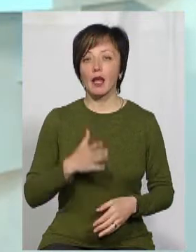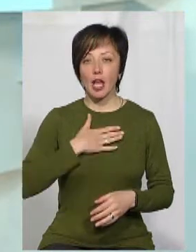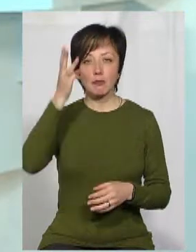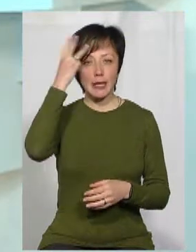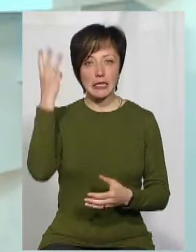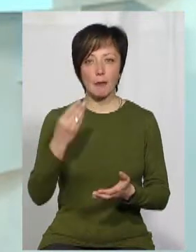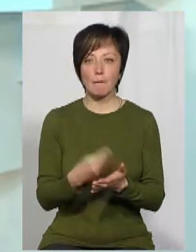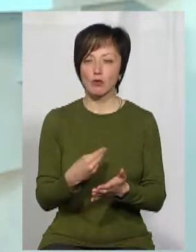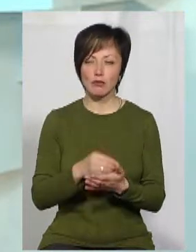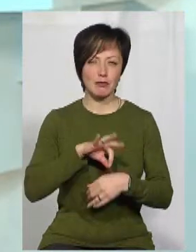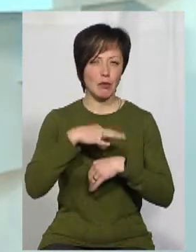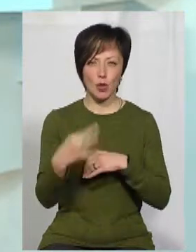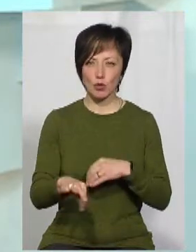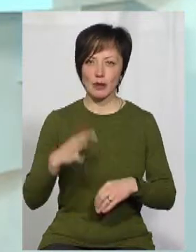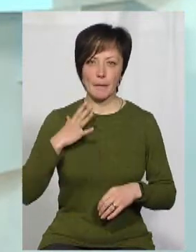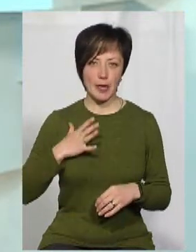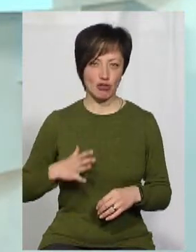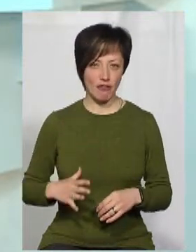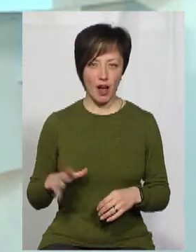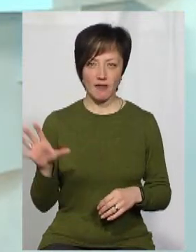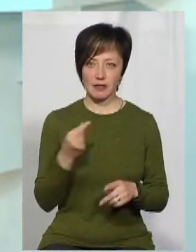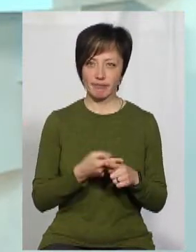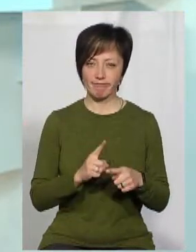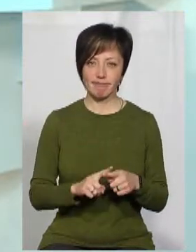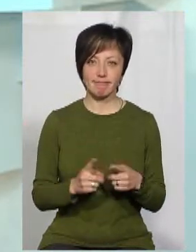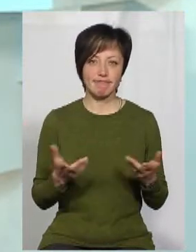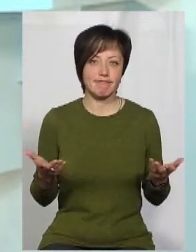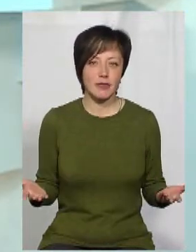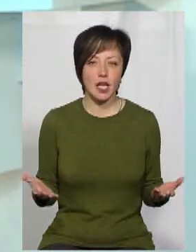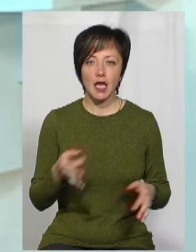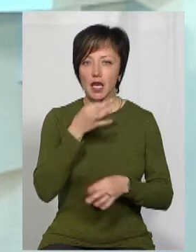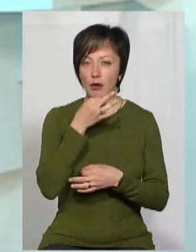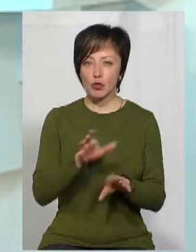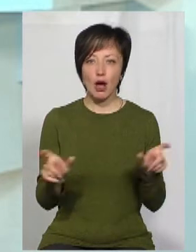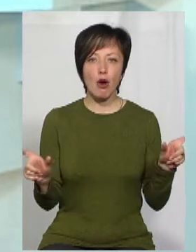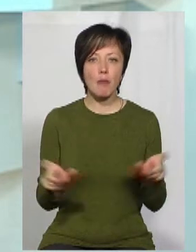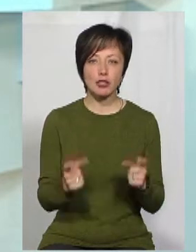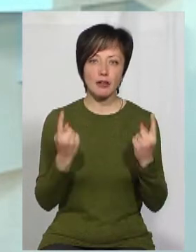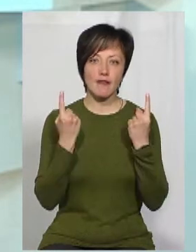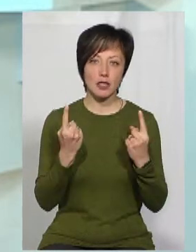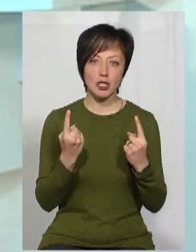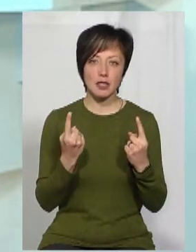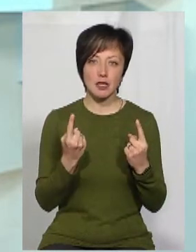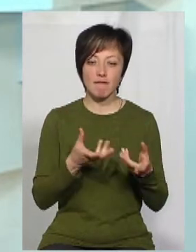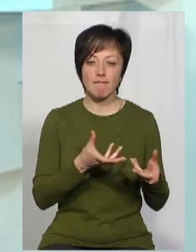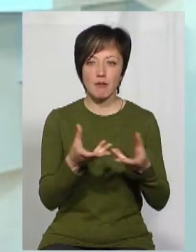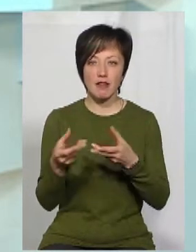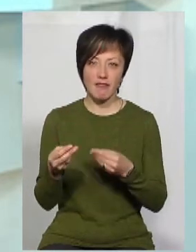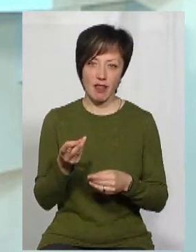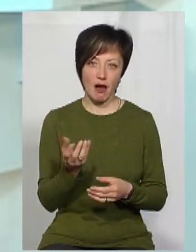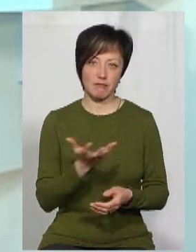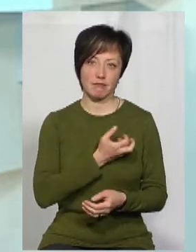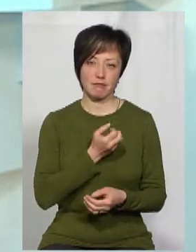бюджет дуже болюче це все переживає. Треба зрозуміти, що будь-які обмеження – це величезний удар по кишені кожної